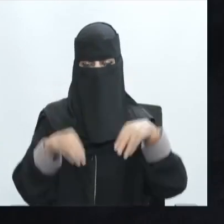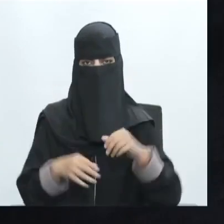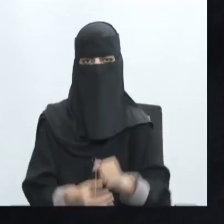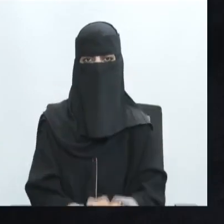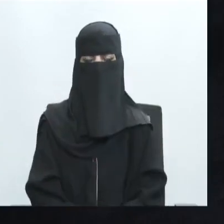وبركاته